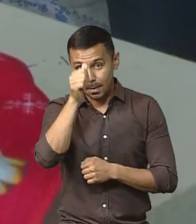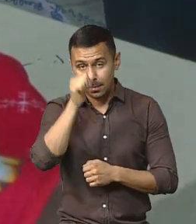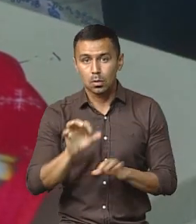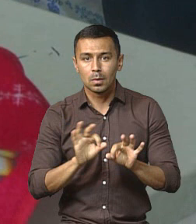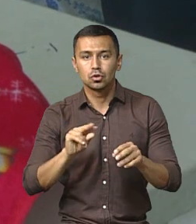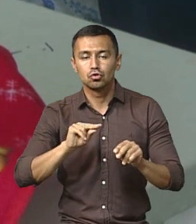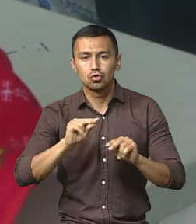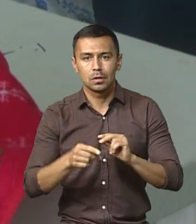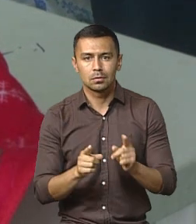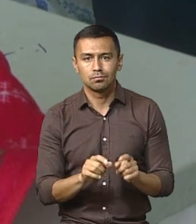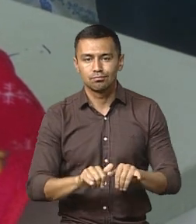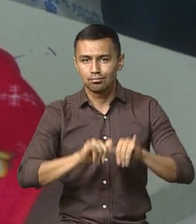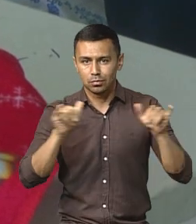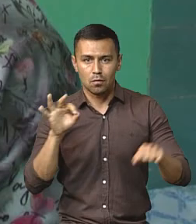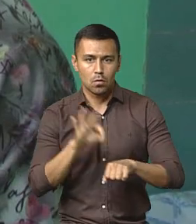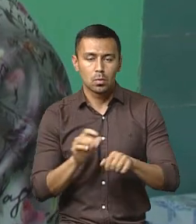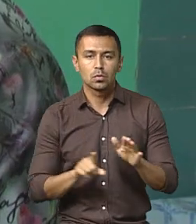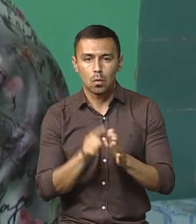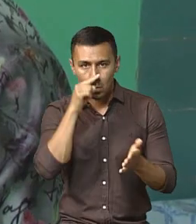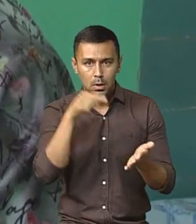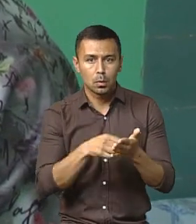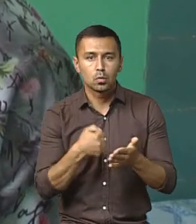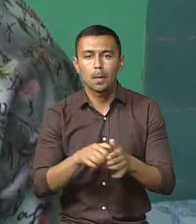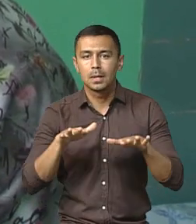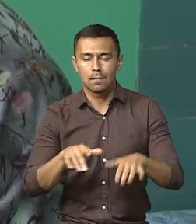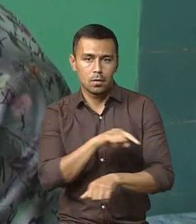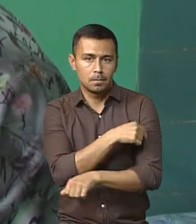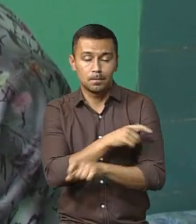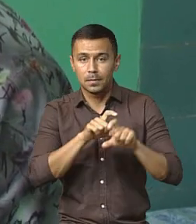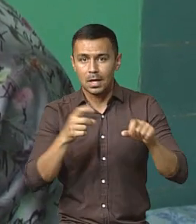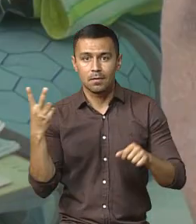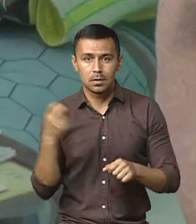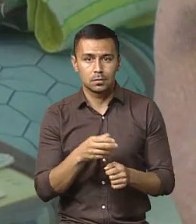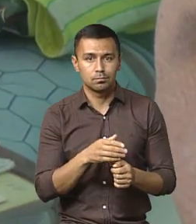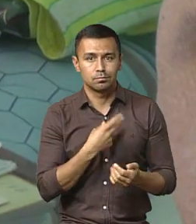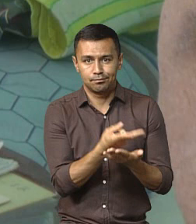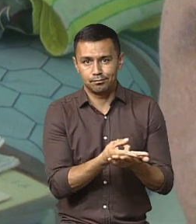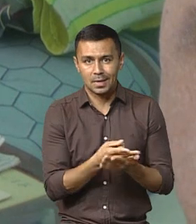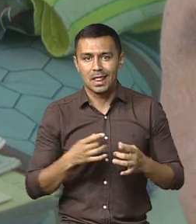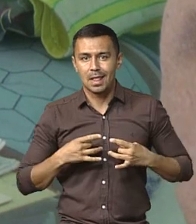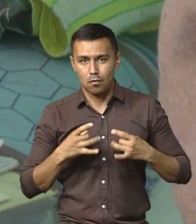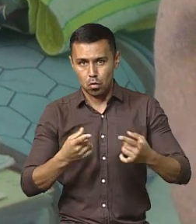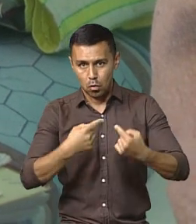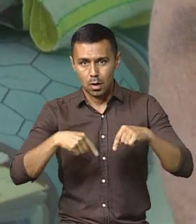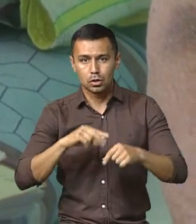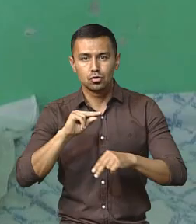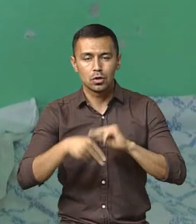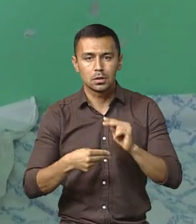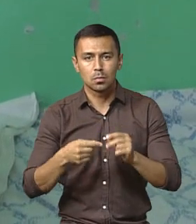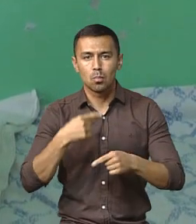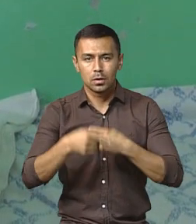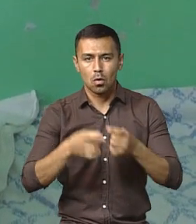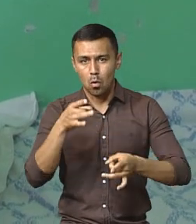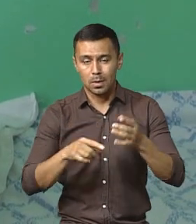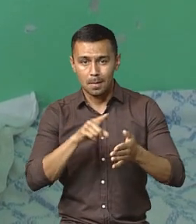через загострення хвороби знову потрапила до місцевої лікарні. Два тижні пролежала в неврології, втім через постійні обстріли